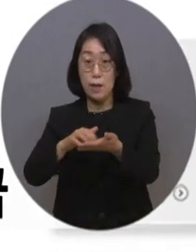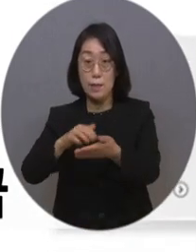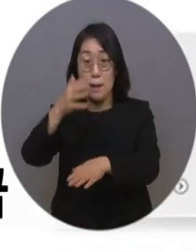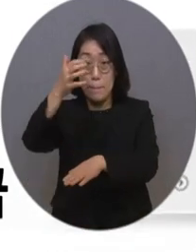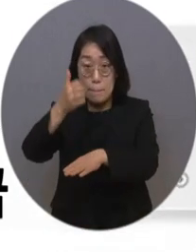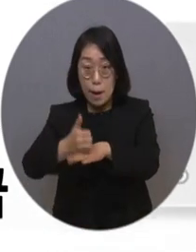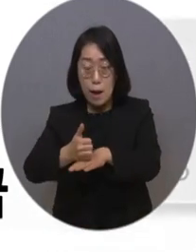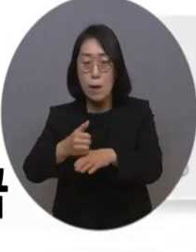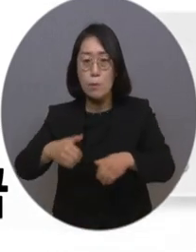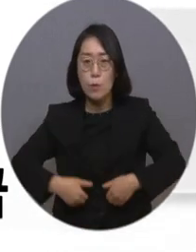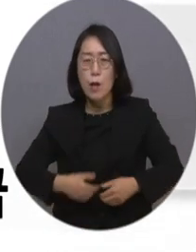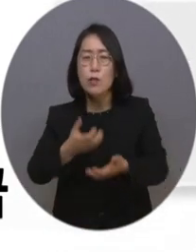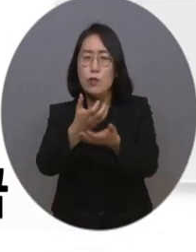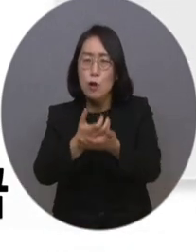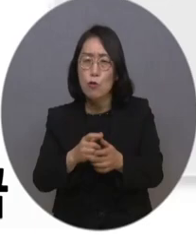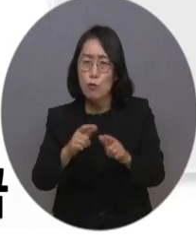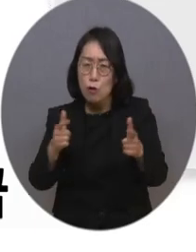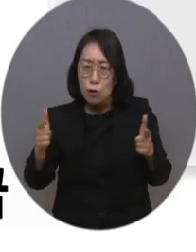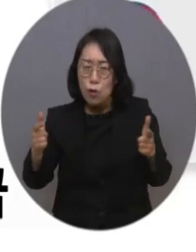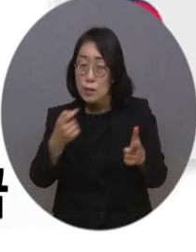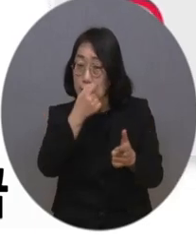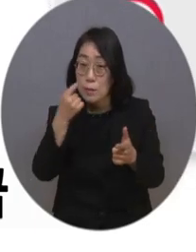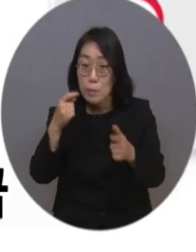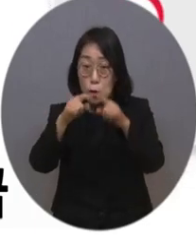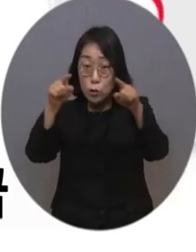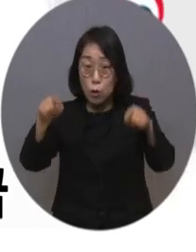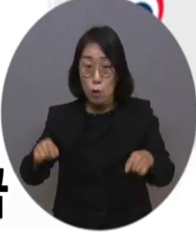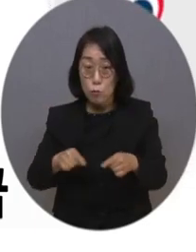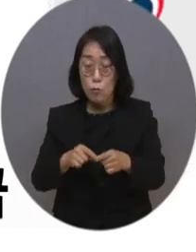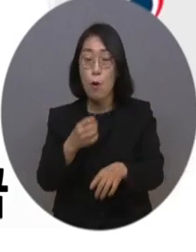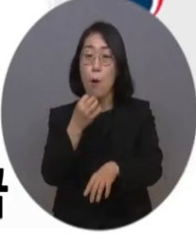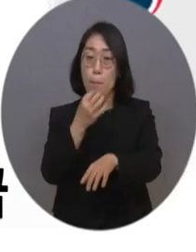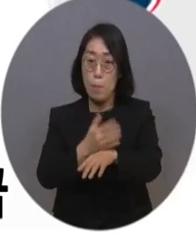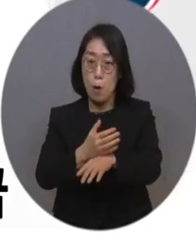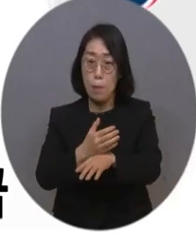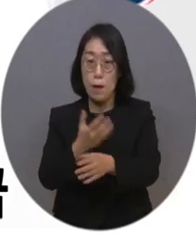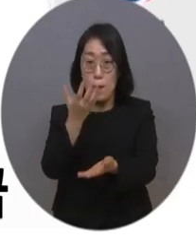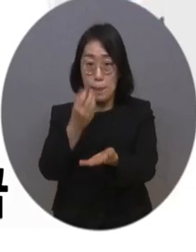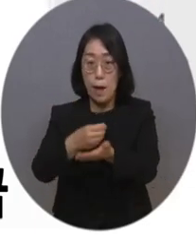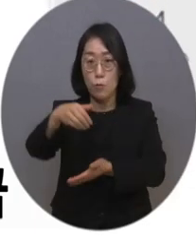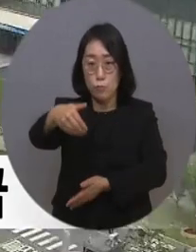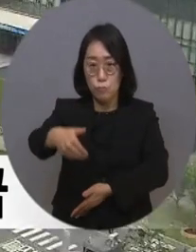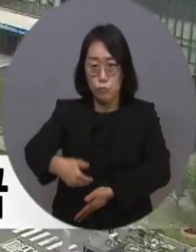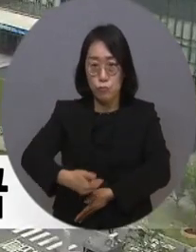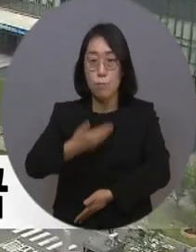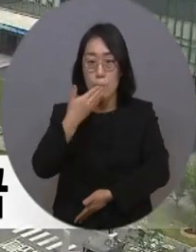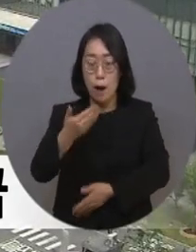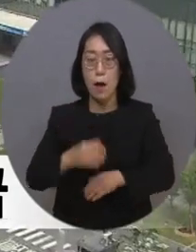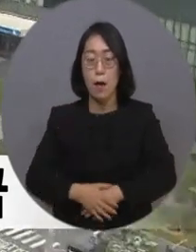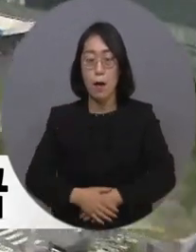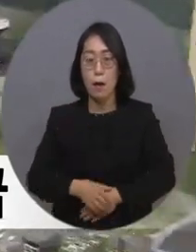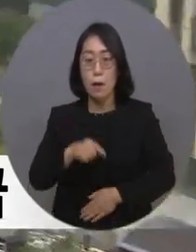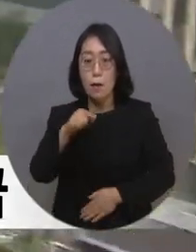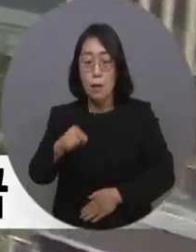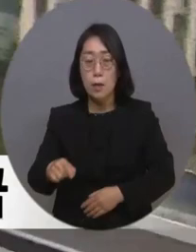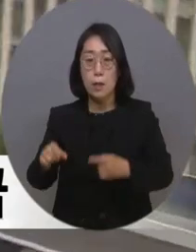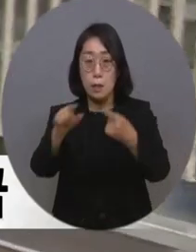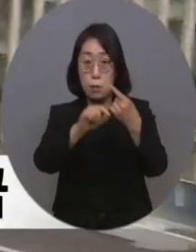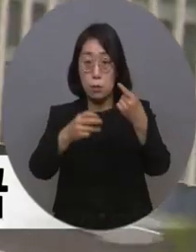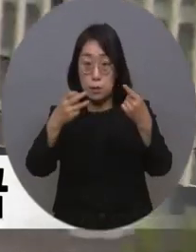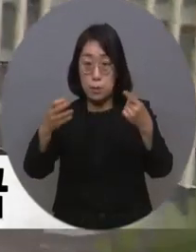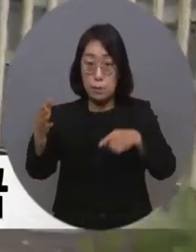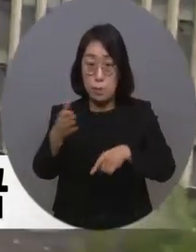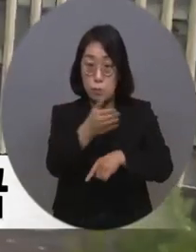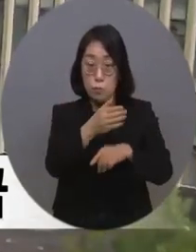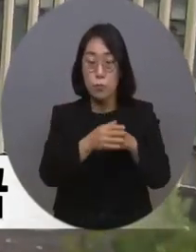필요한 주민등록등본 등 증명서 5종을 간편하게 발급받을 수 있습니다 행정안전부는 1월 13일부터